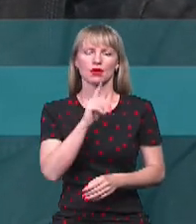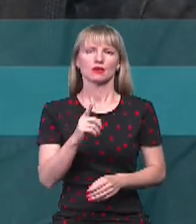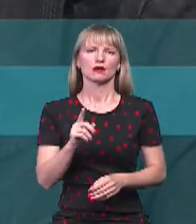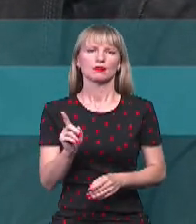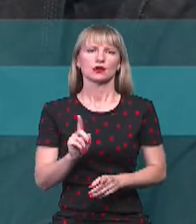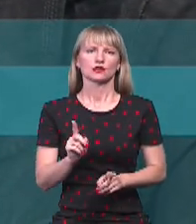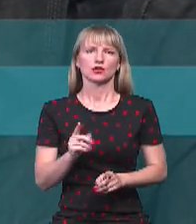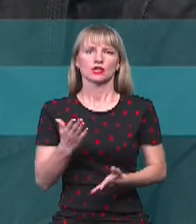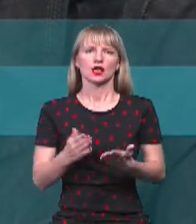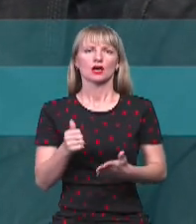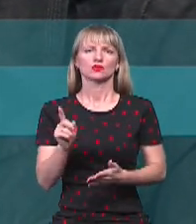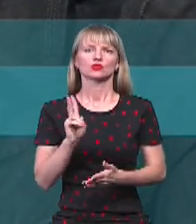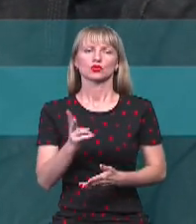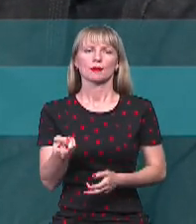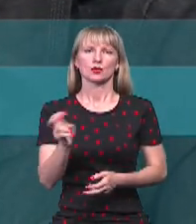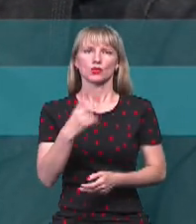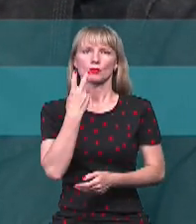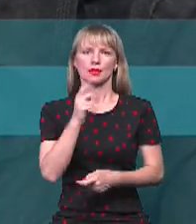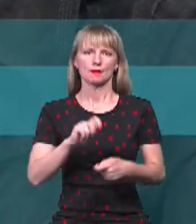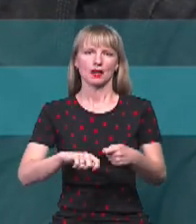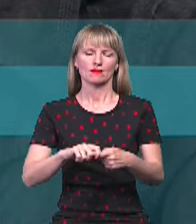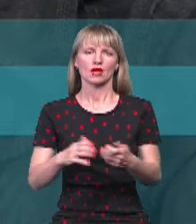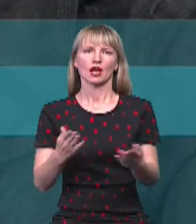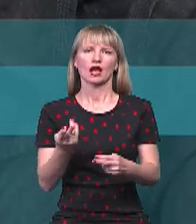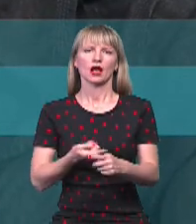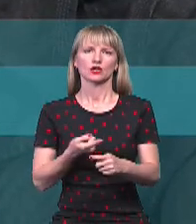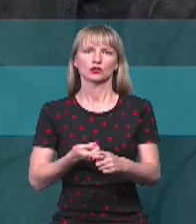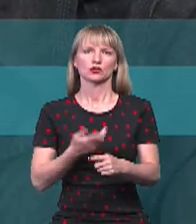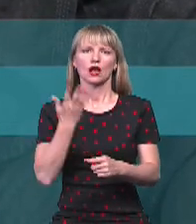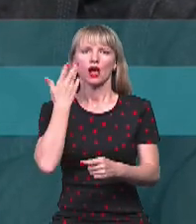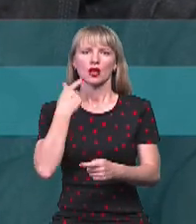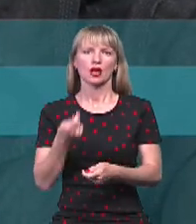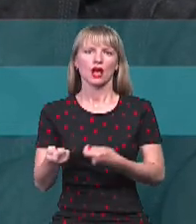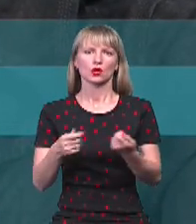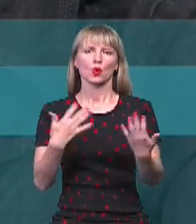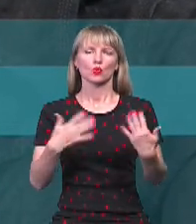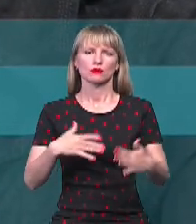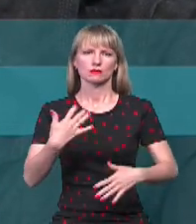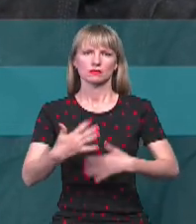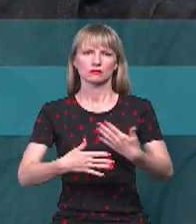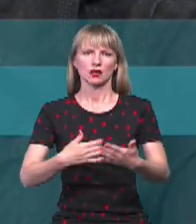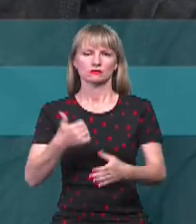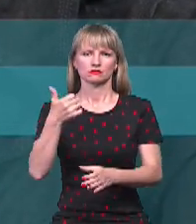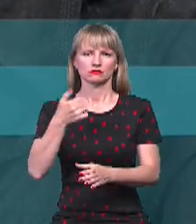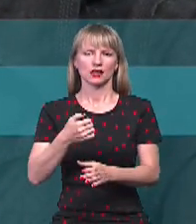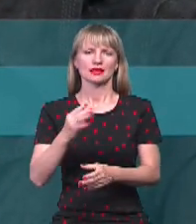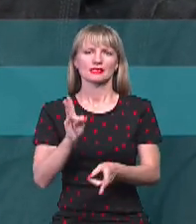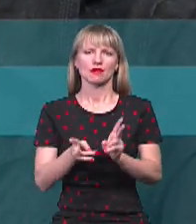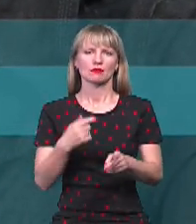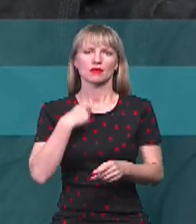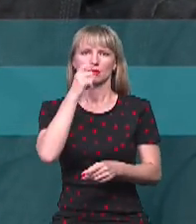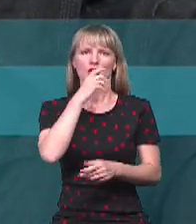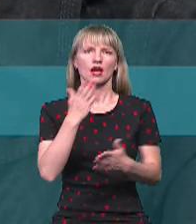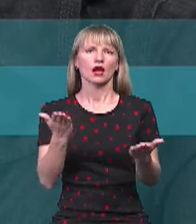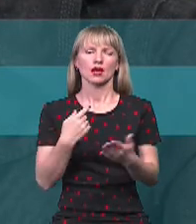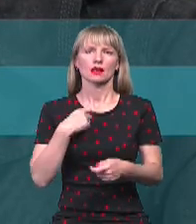счету это хорошо, если кто-то пришел, посмотрел, проверил, какая картошка. Но когда картошку уже перемешали в блендере и сварили, мы не понимаем, какая. И